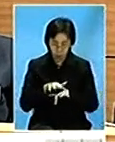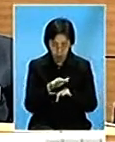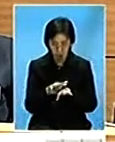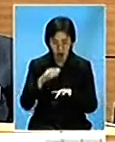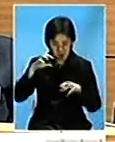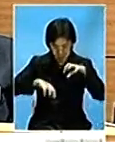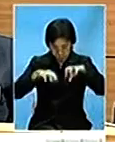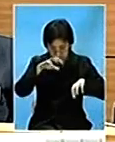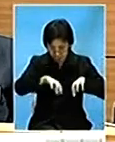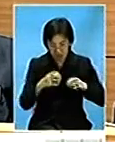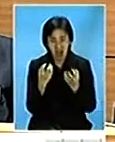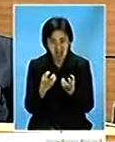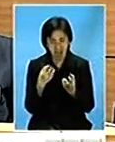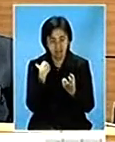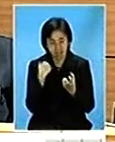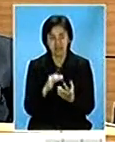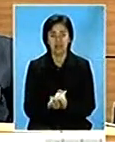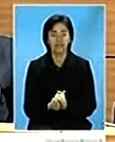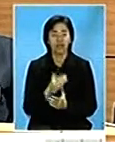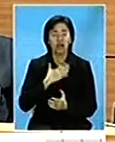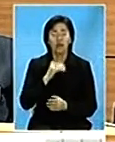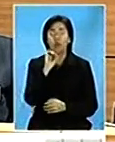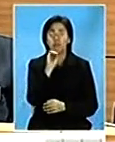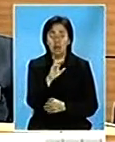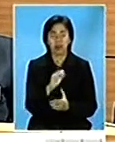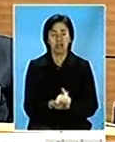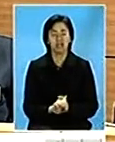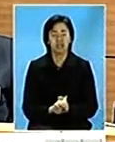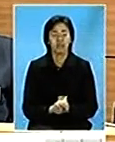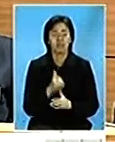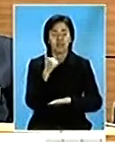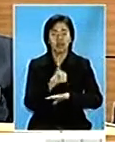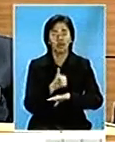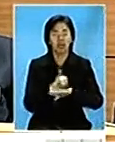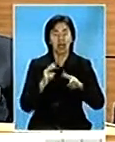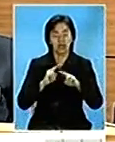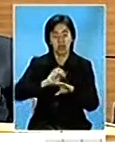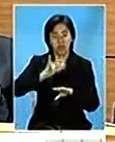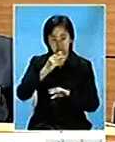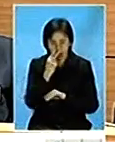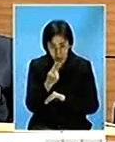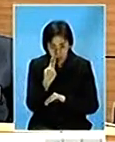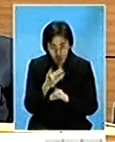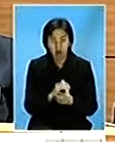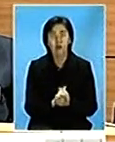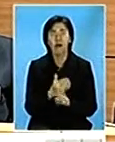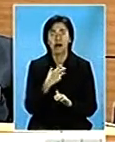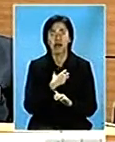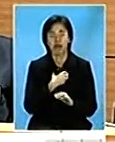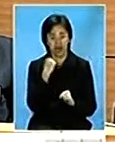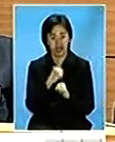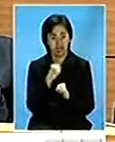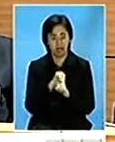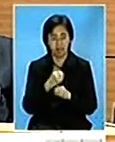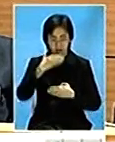ที่ยวผมจึงบอกว่าวันนั้นท่านรัฐมนตรีปีชาไปดูแล้วบอกว่าจะสร้างผ